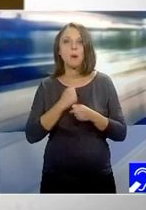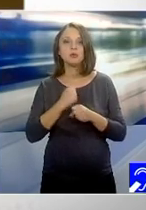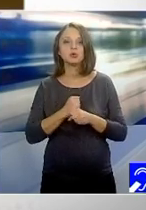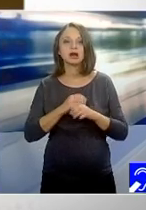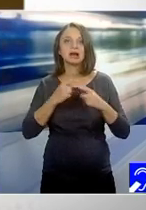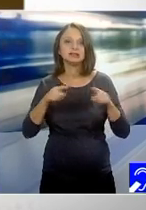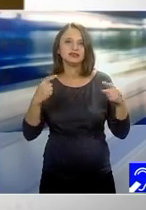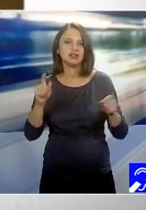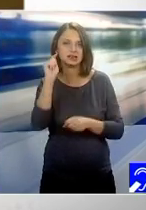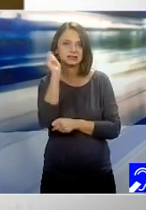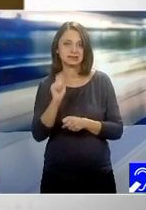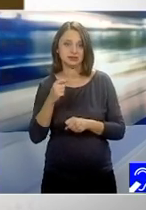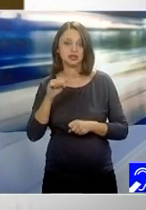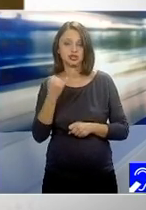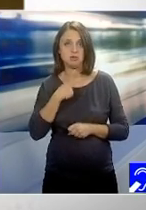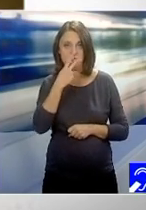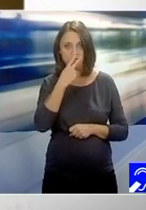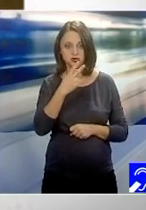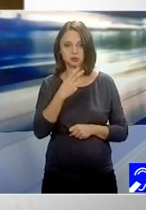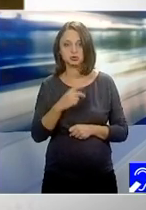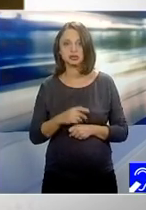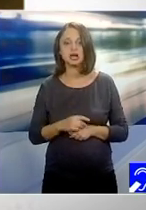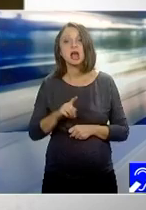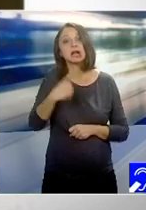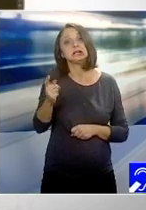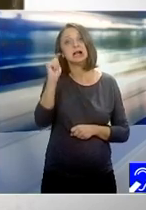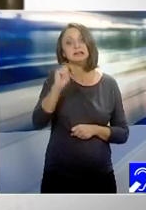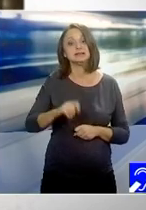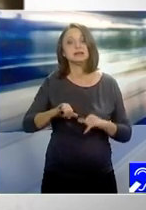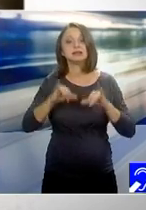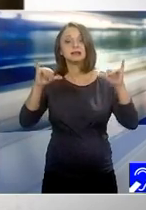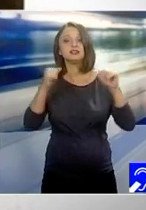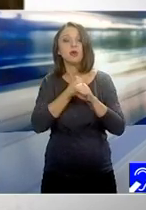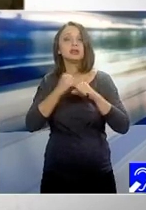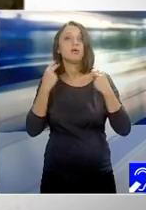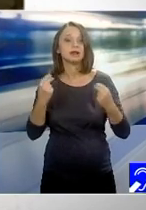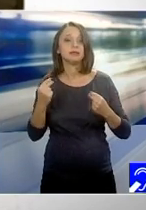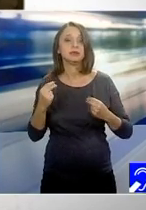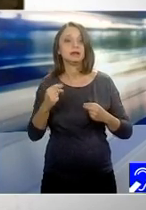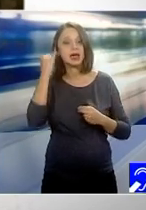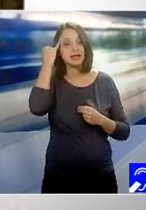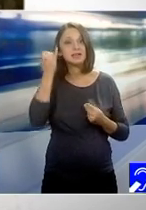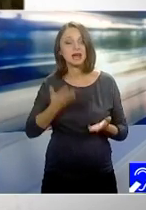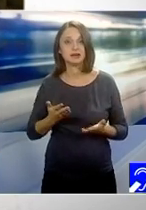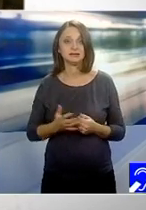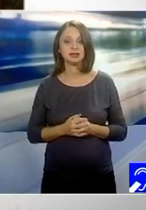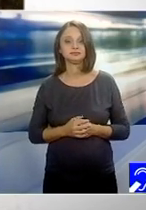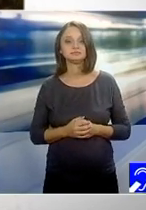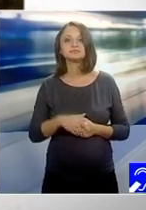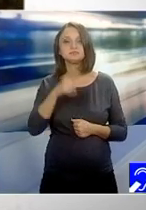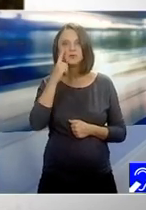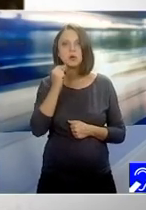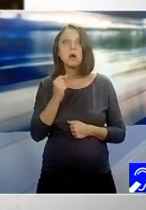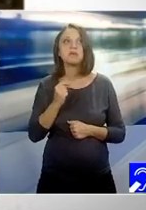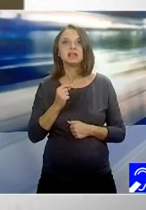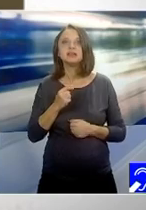diferite țări și am văzut că în afară se dezvoltă foarte bine acest concept și este perceput de către oameni cum